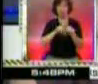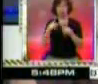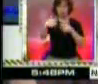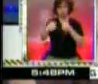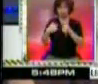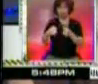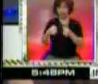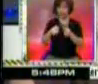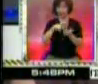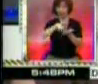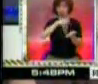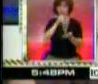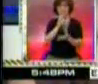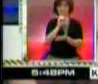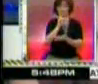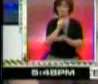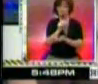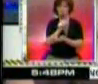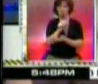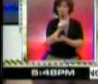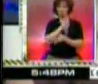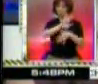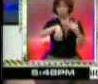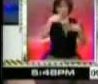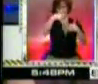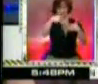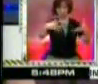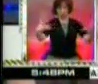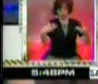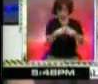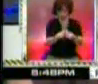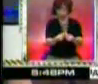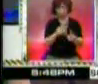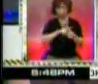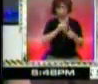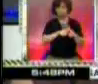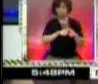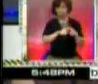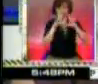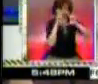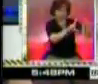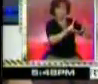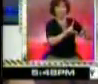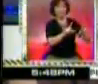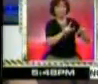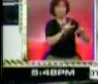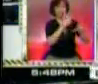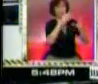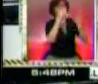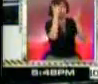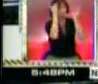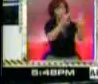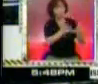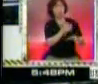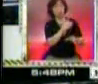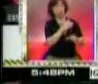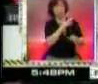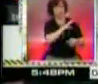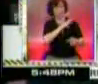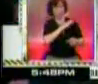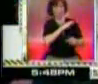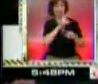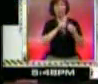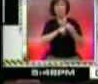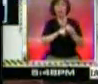inyo ng press corps, nang galing, pagsamasamahin natin yon para yeah. makasuhan natin ng rape scandal. Ayun. Ayun, sir, pagsampal sa